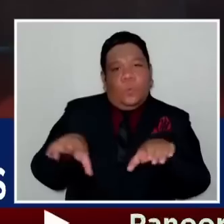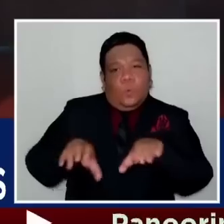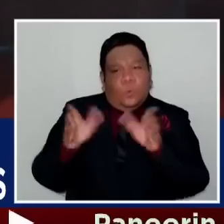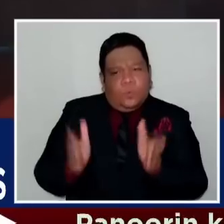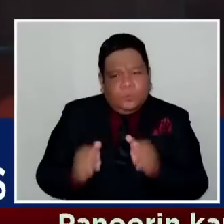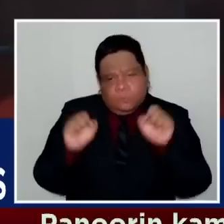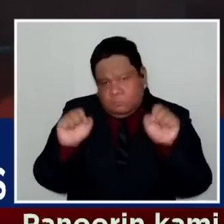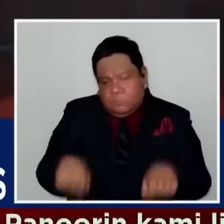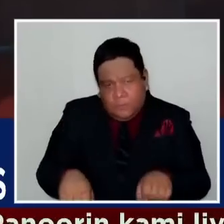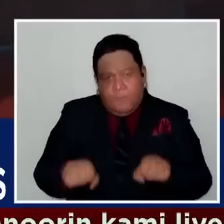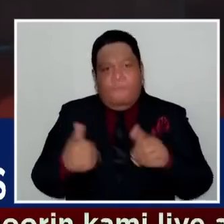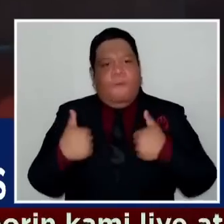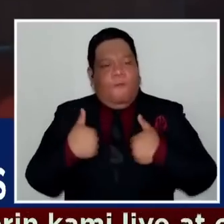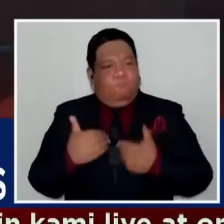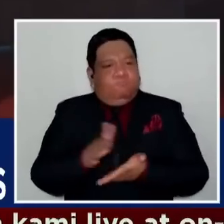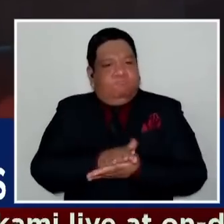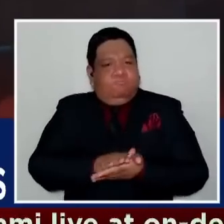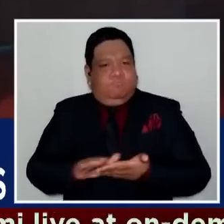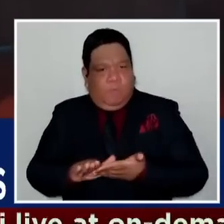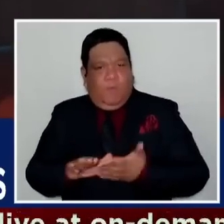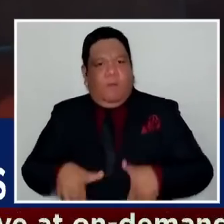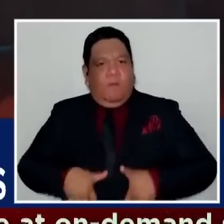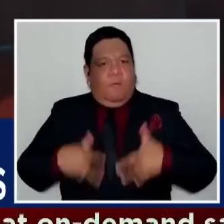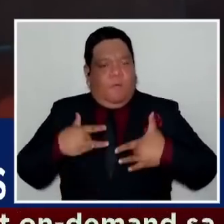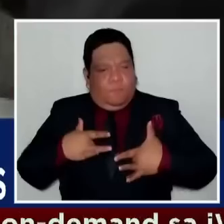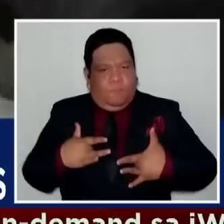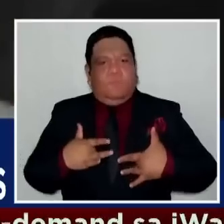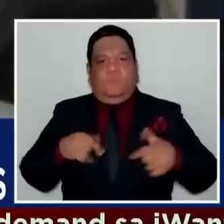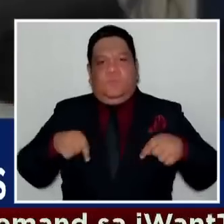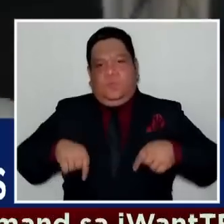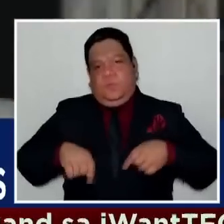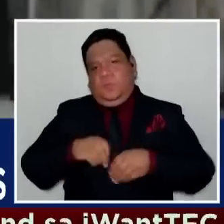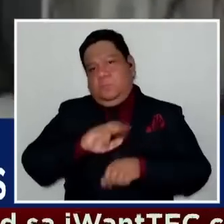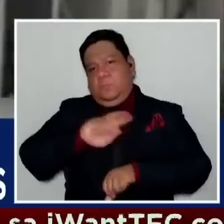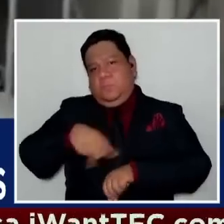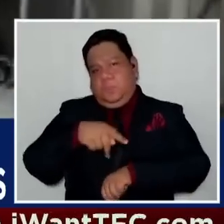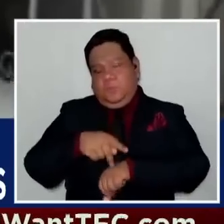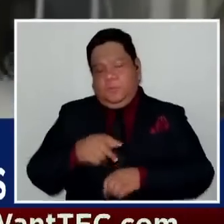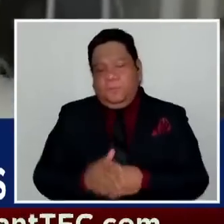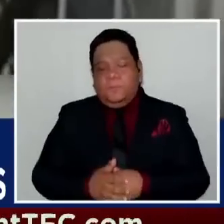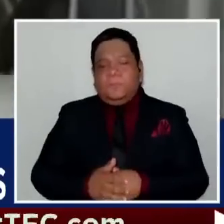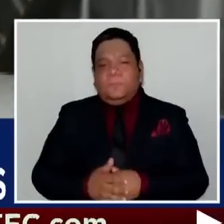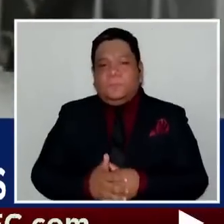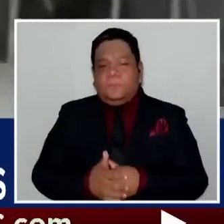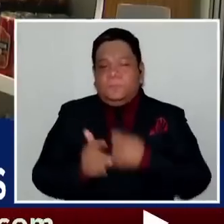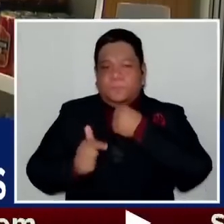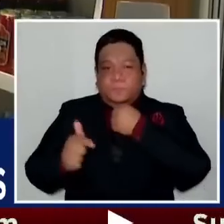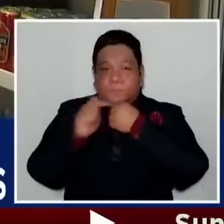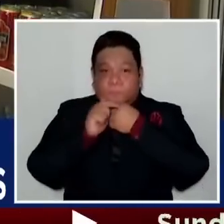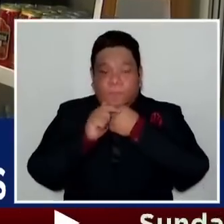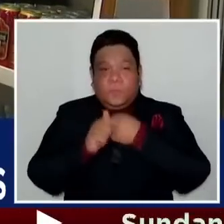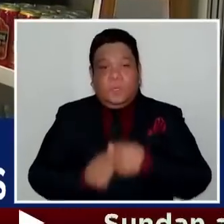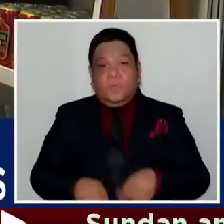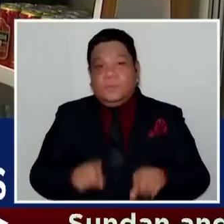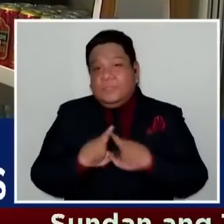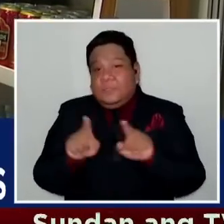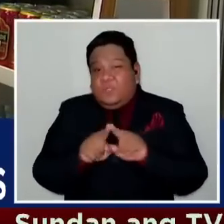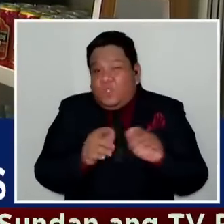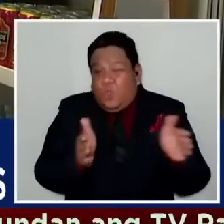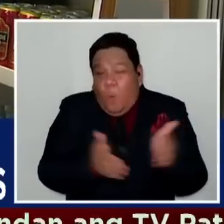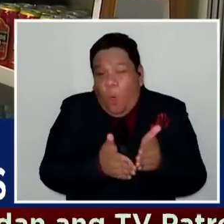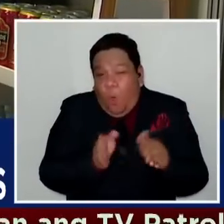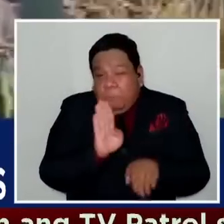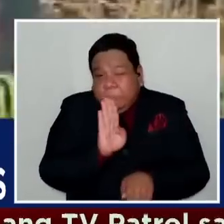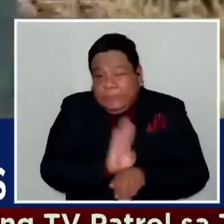ng disenteng buhay dito sa ating bansa. Sa tatamaang micro, small and medium enterprises